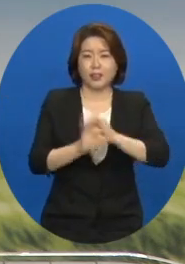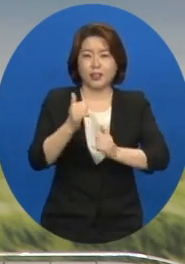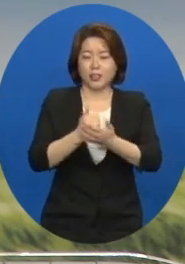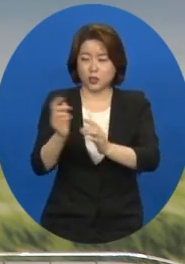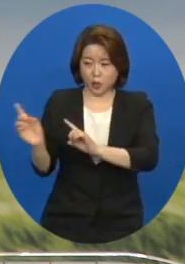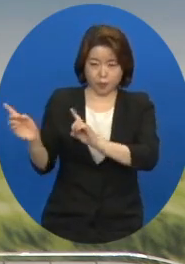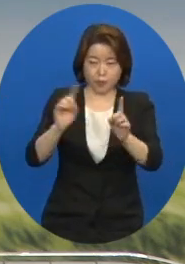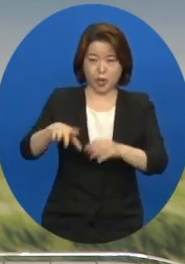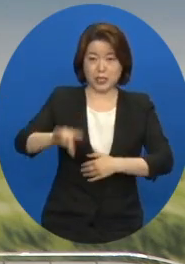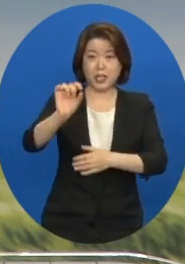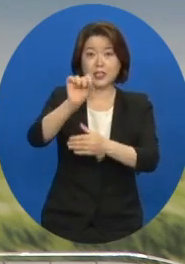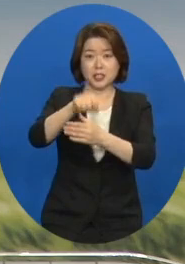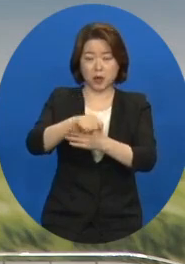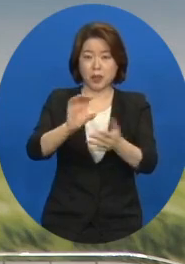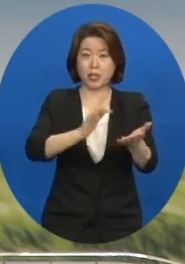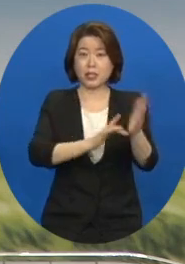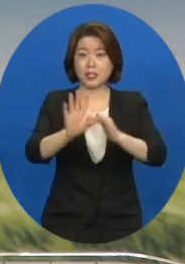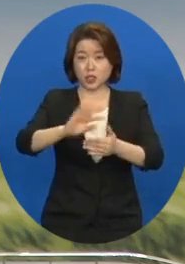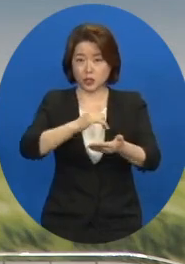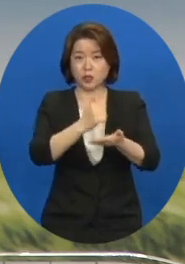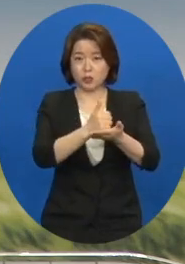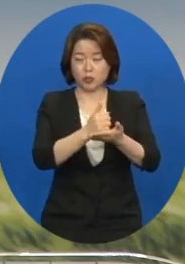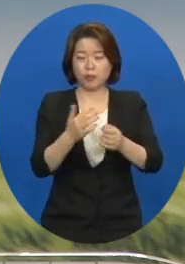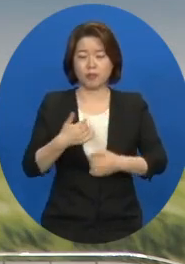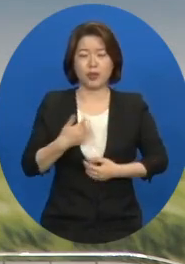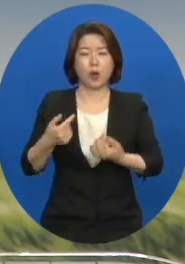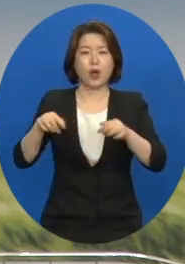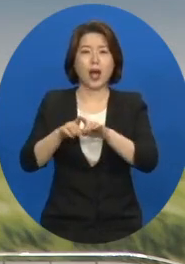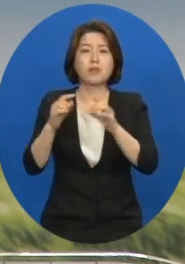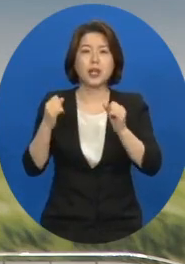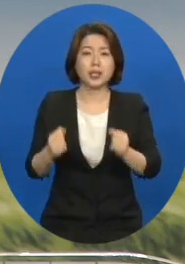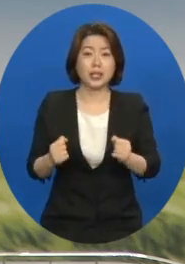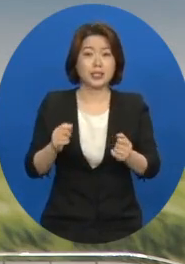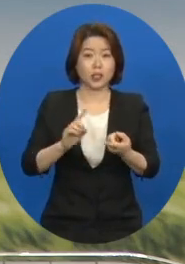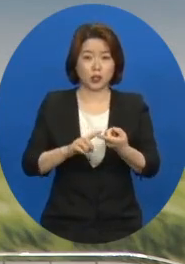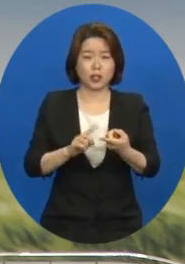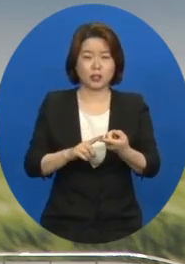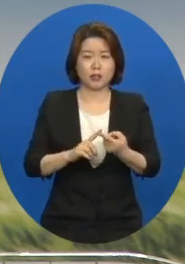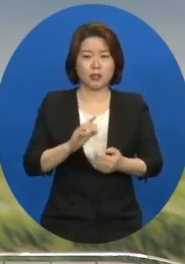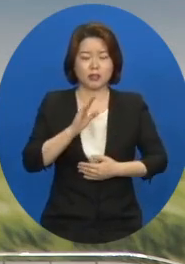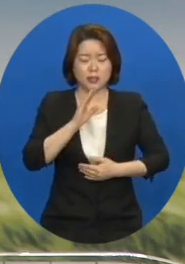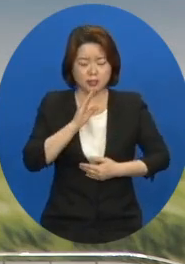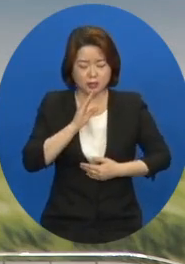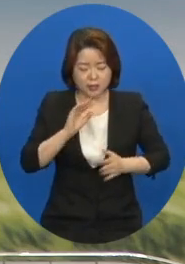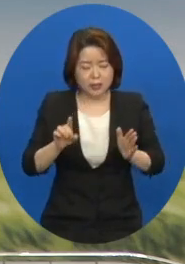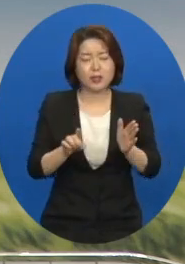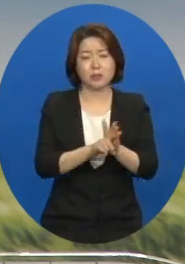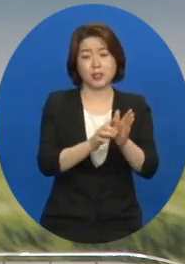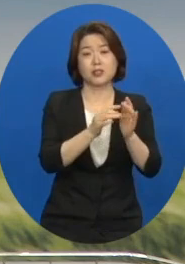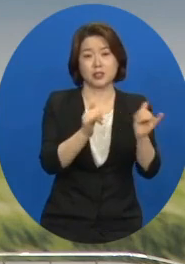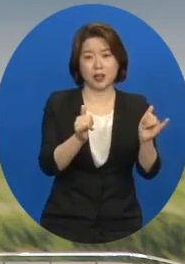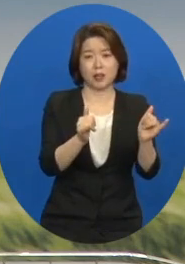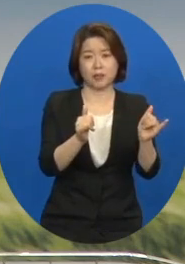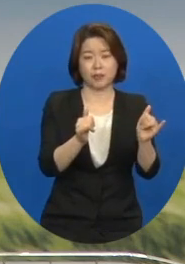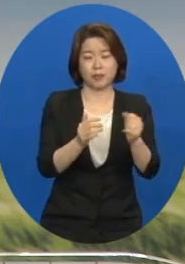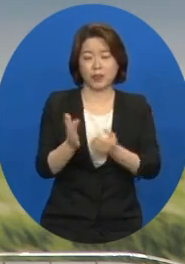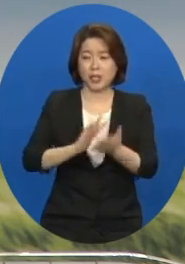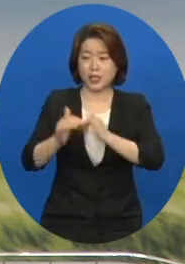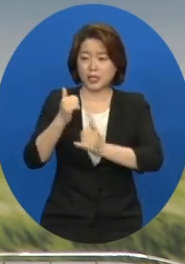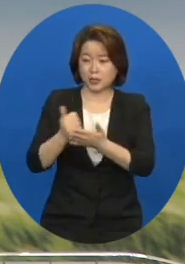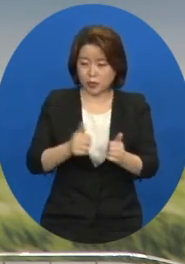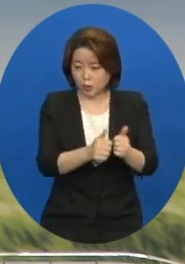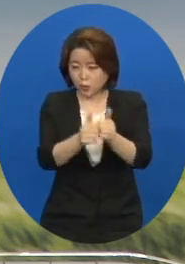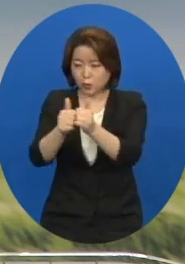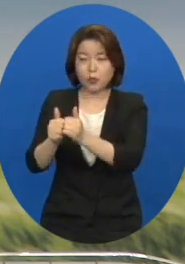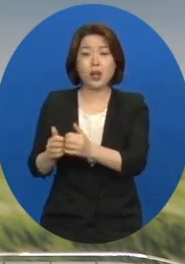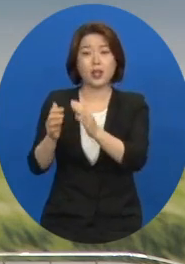첫 열매이신 예수 그리스도께서 나와 함께 계시는 것에 대해서 진짜 믿어지는 사람, 그 예수님과